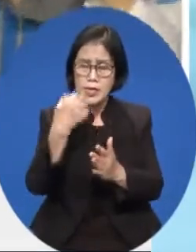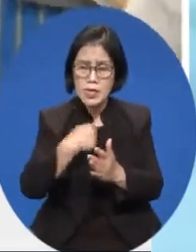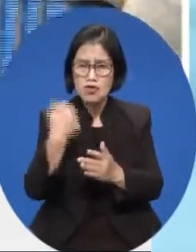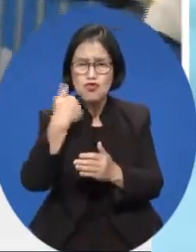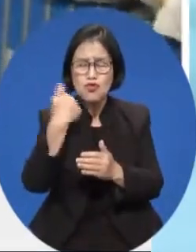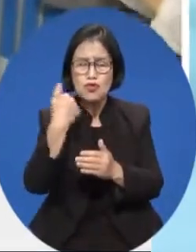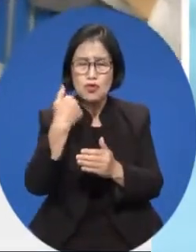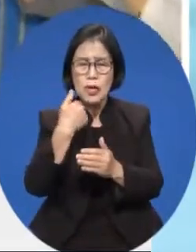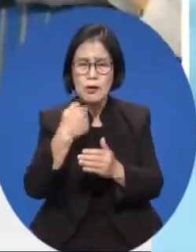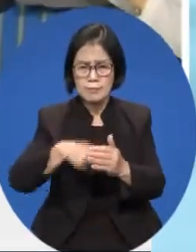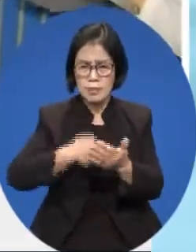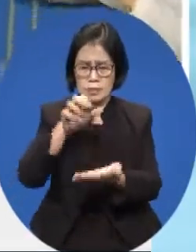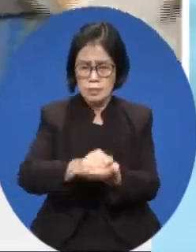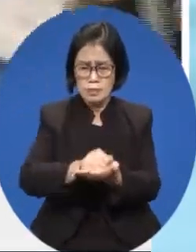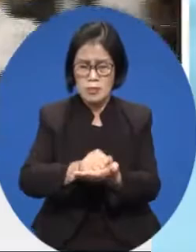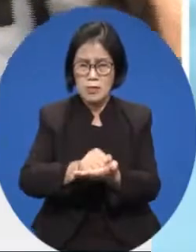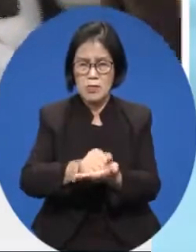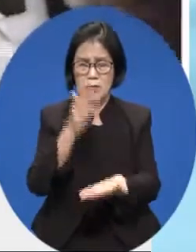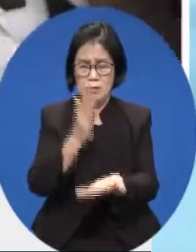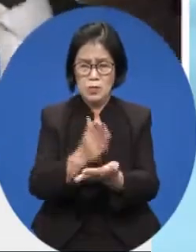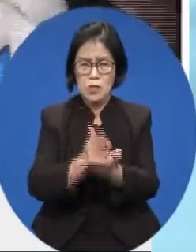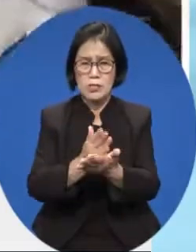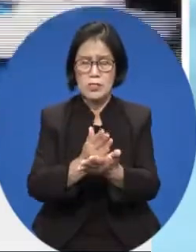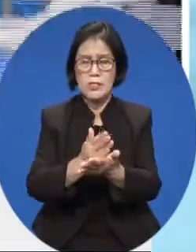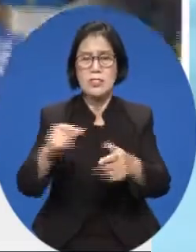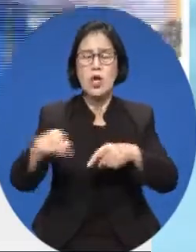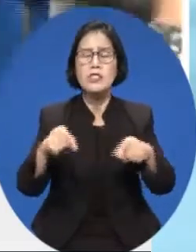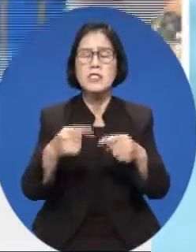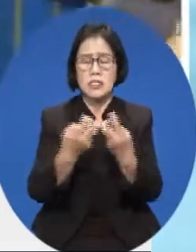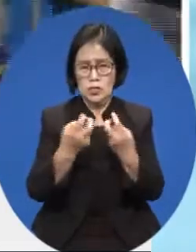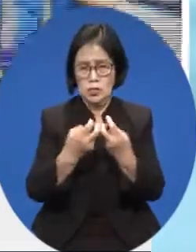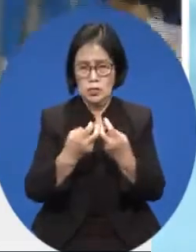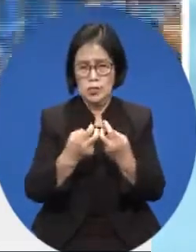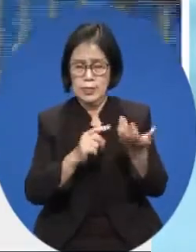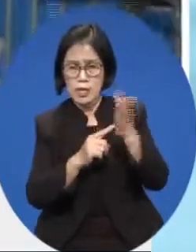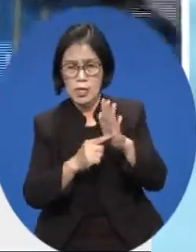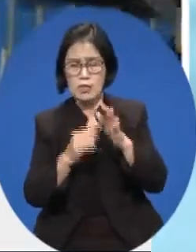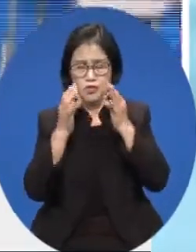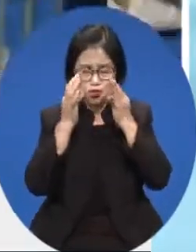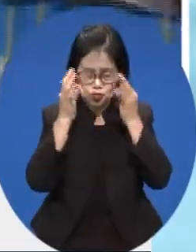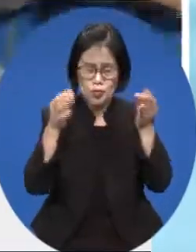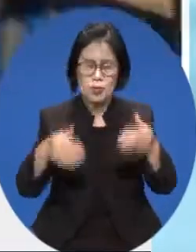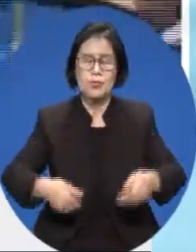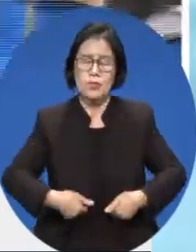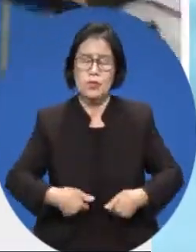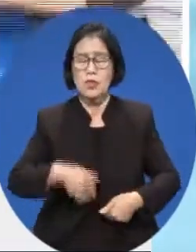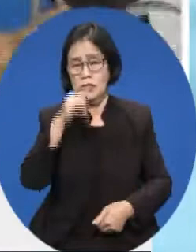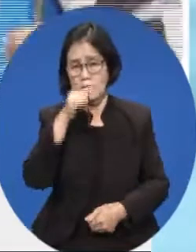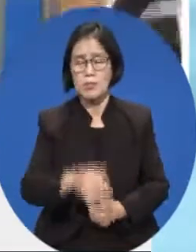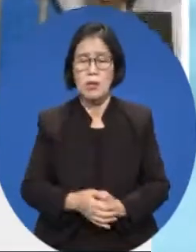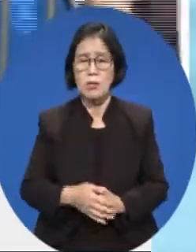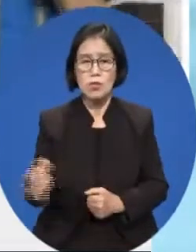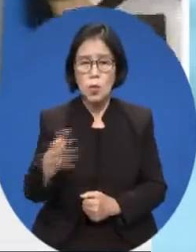누군가가 독점 하거나 이런 일들을 하지 않도록 하는 정책적 대안을 내는데 더 주력하는 모습을 보여 할 필요가 있다 그렇지